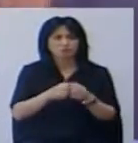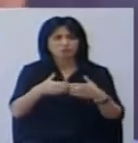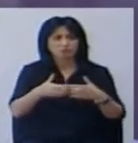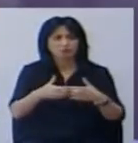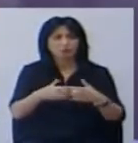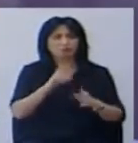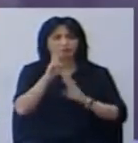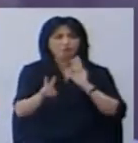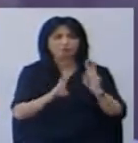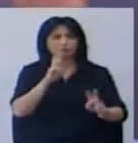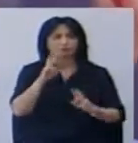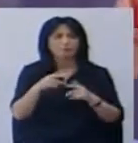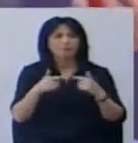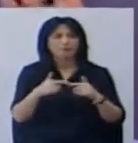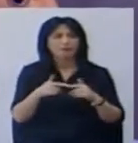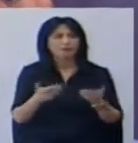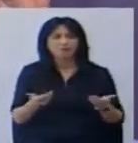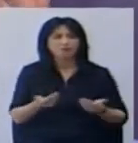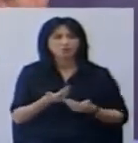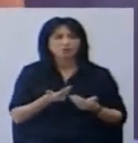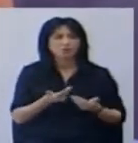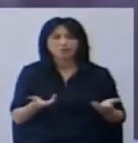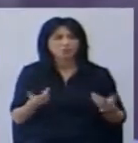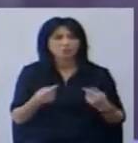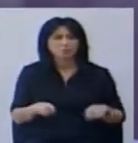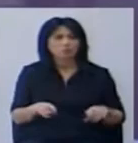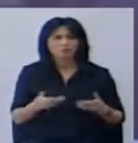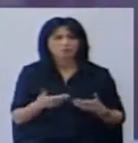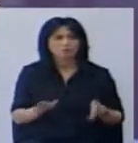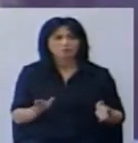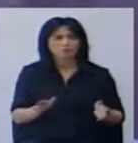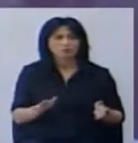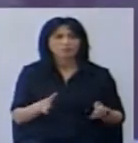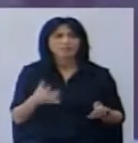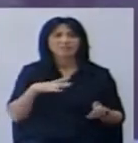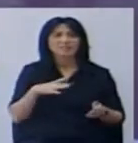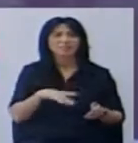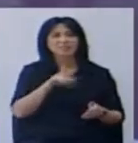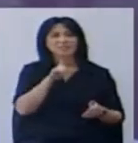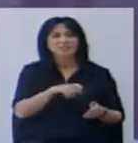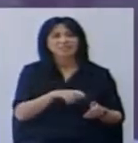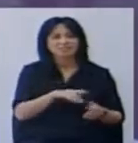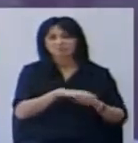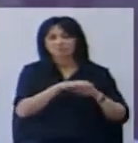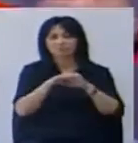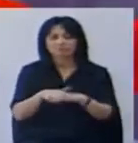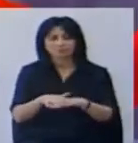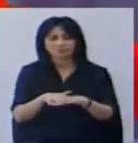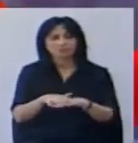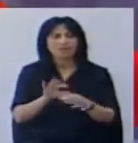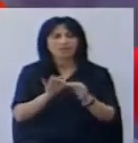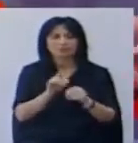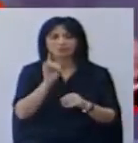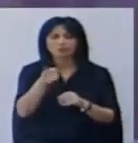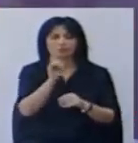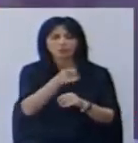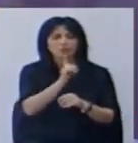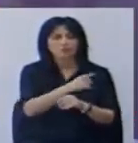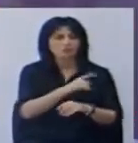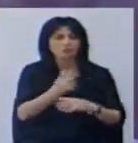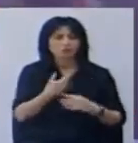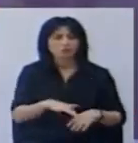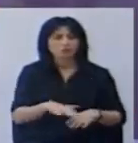რაოდენობა და პრაქტიკულად დოვლათი არაფერი არ იქნება. პრაქტიკულად არის, რომ მოდის თბილისიდან ეს ტრანსფერები კონკრეტული ინფრასტრუქტურული